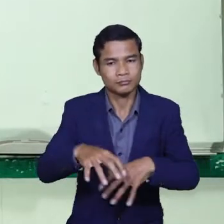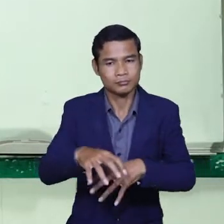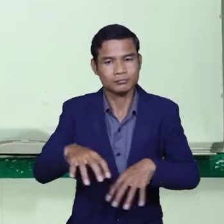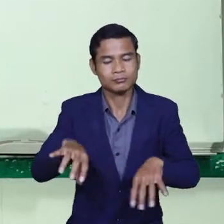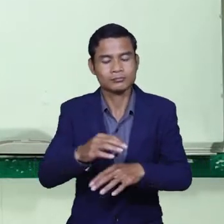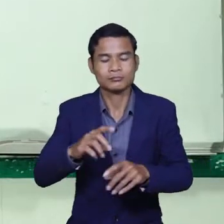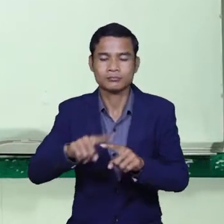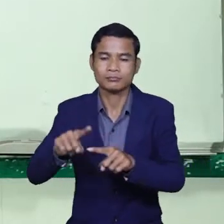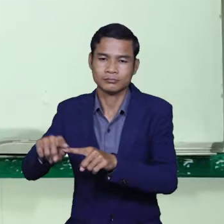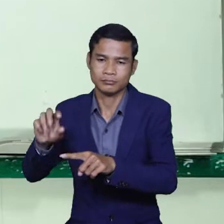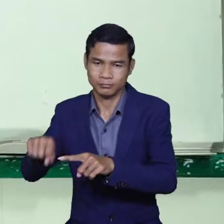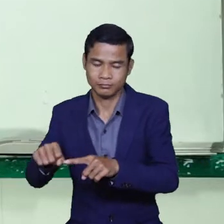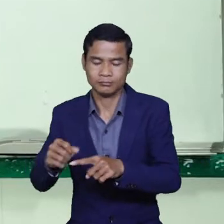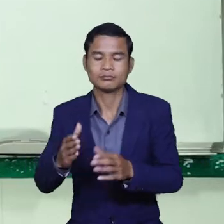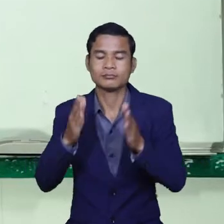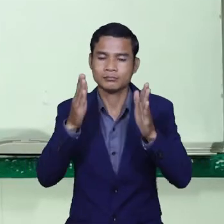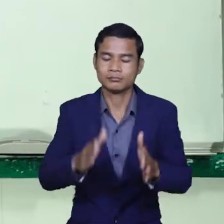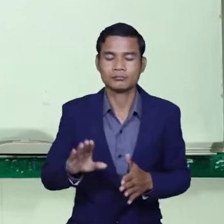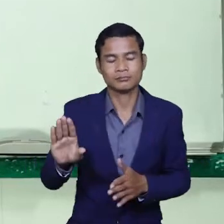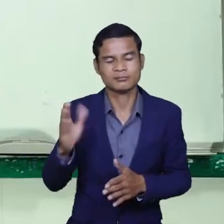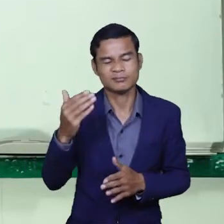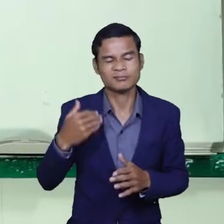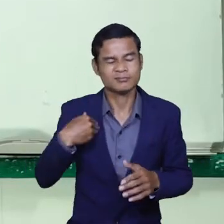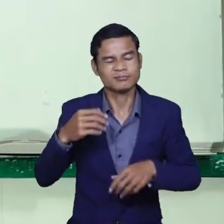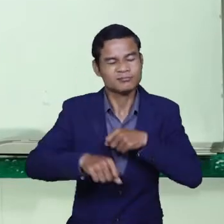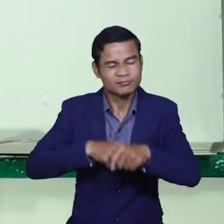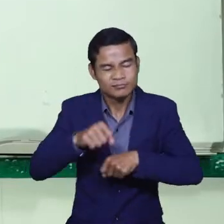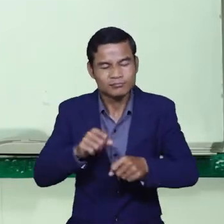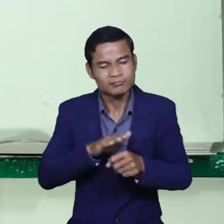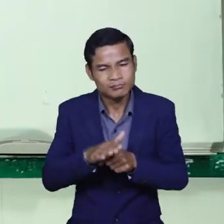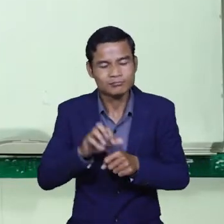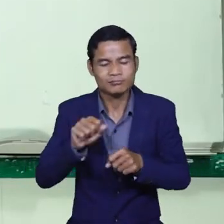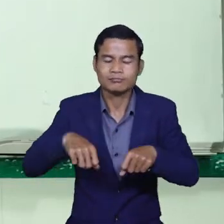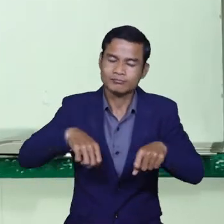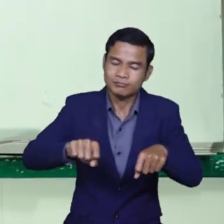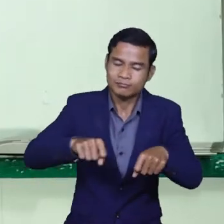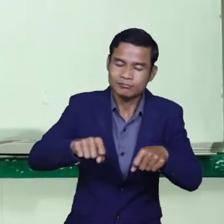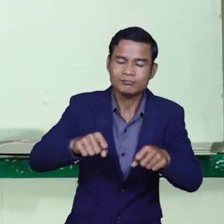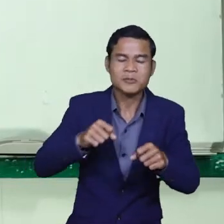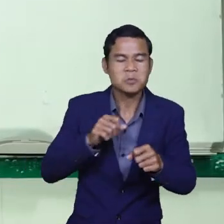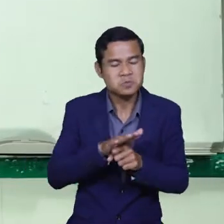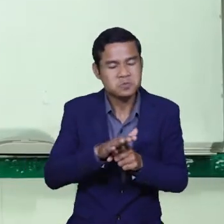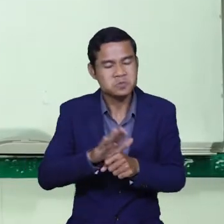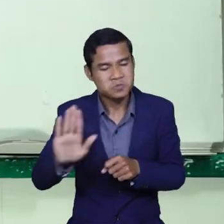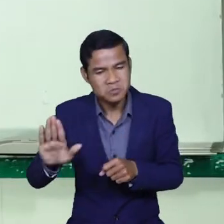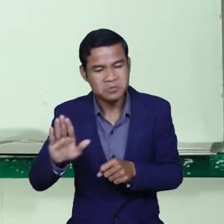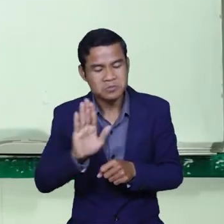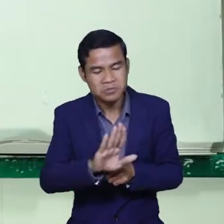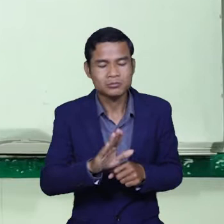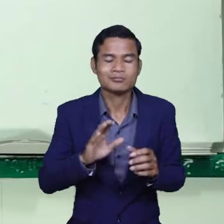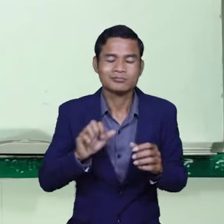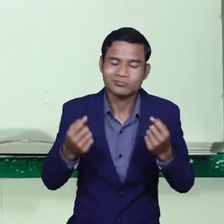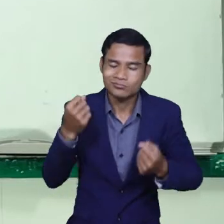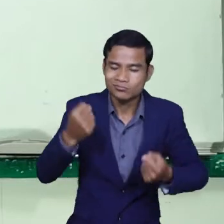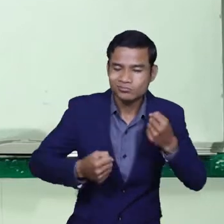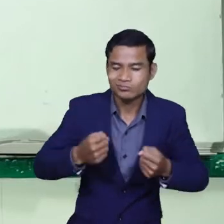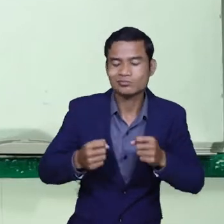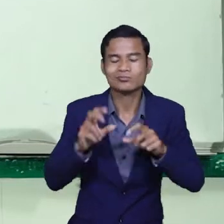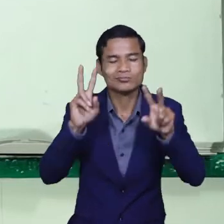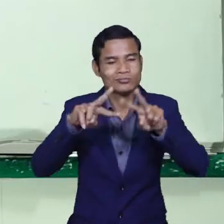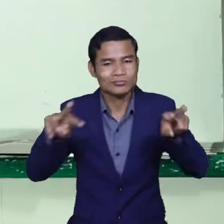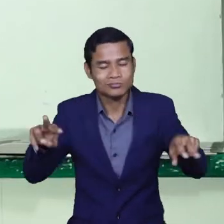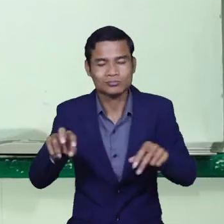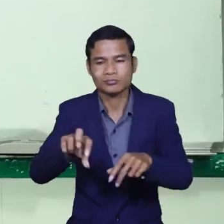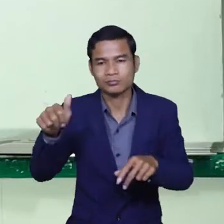ងគ្នាណាកូនណាអ្នកខ្លះក៏ចូលចិត្តជិះកង់អ្នកខ្លះចូលចិត្តជិះម៉ូតូចាអ្នកខ្លះចូលចិត្តបើកឡានដើរកំសាន្តនៅកន្លែងផ្សេ